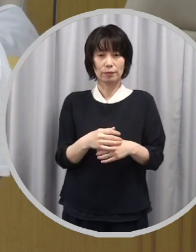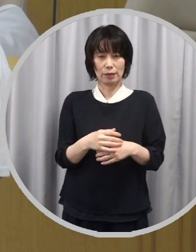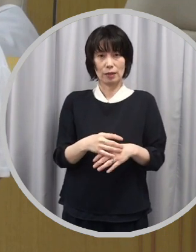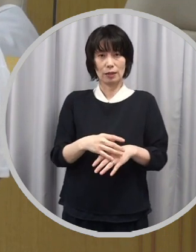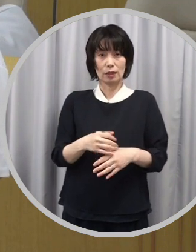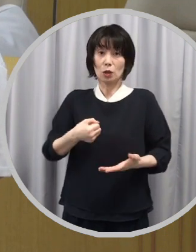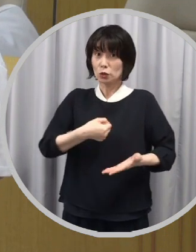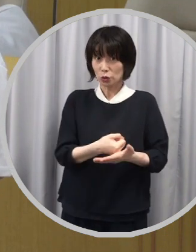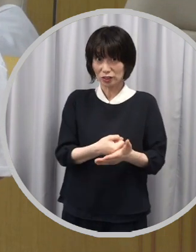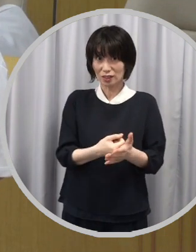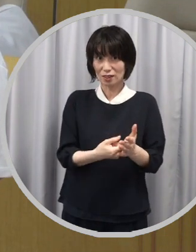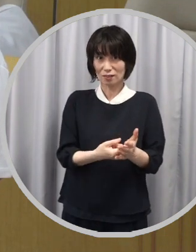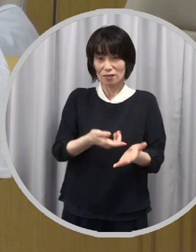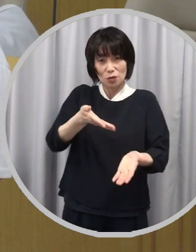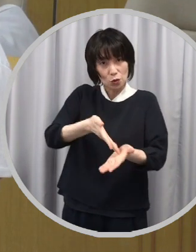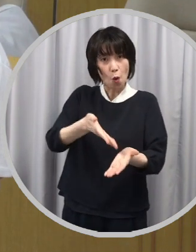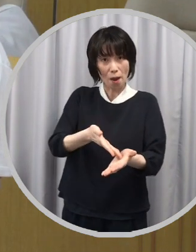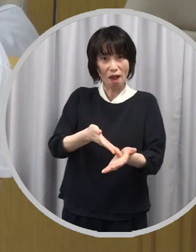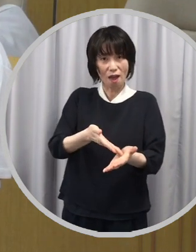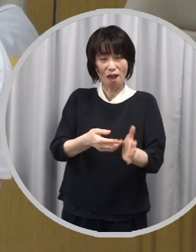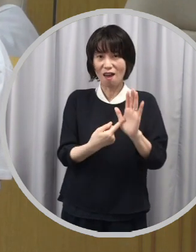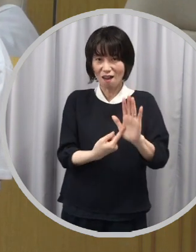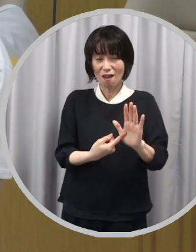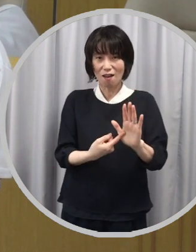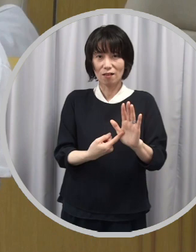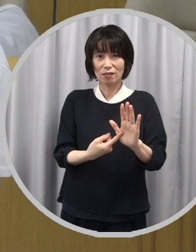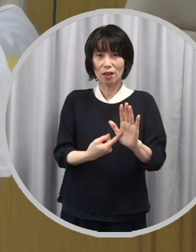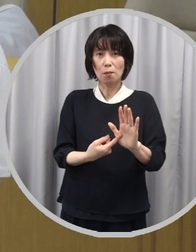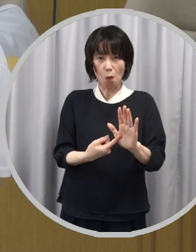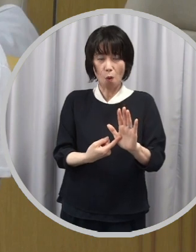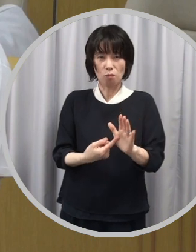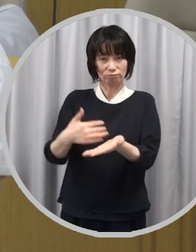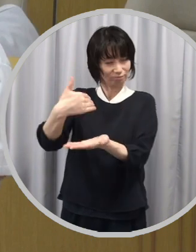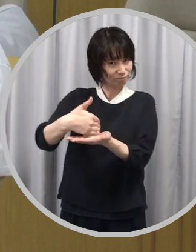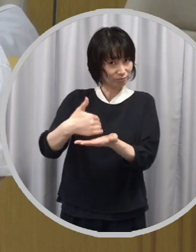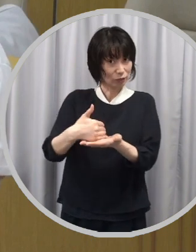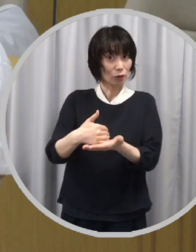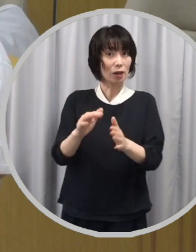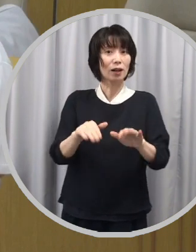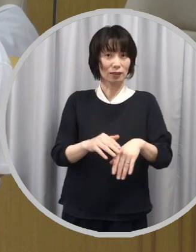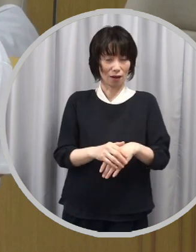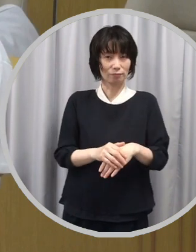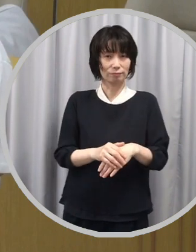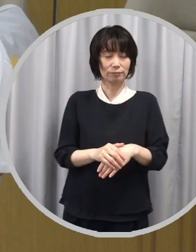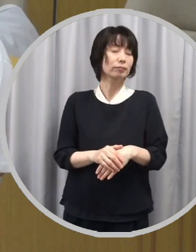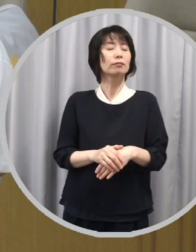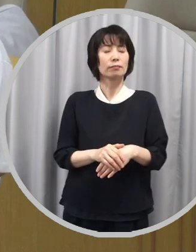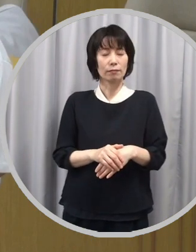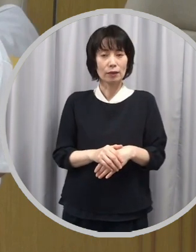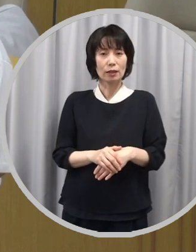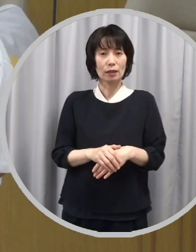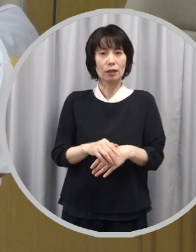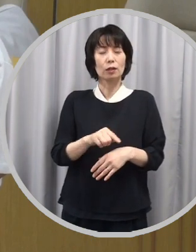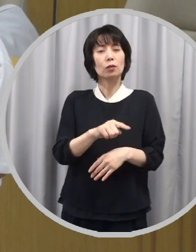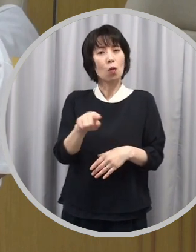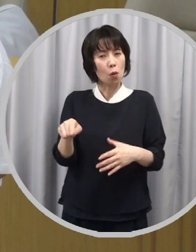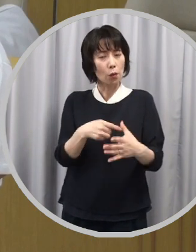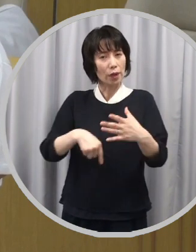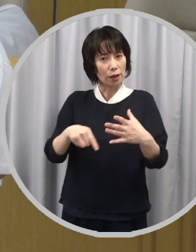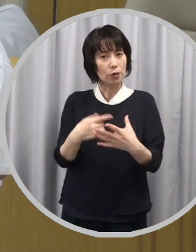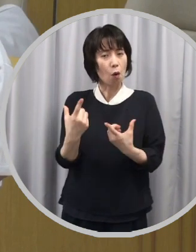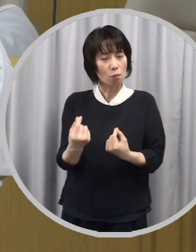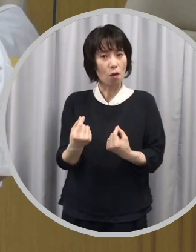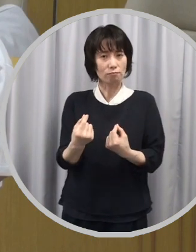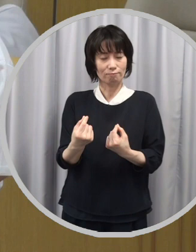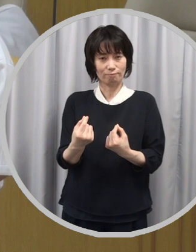所信表明でもかなりこの部分については力を込めて語られておりますので、それらについても強くこ